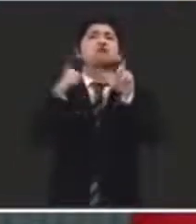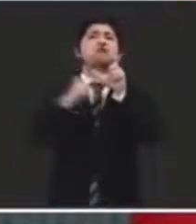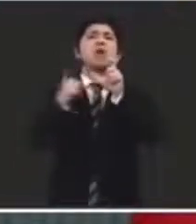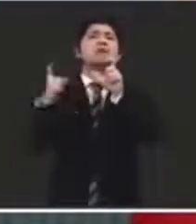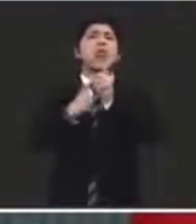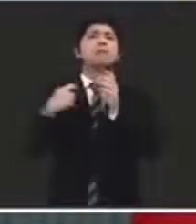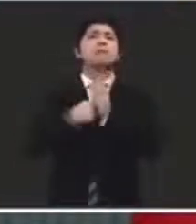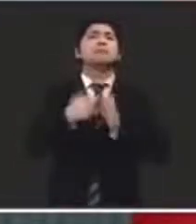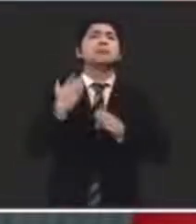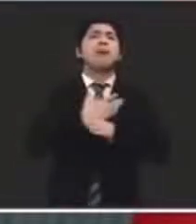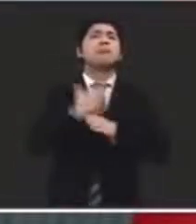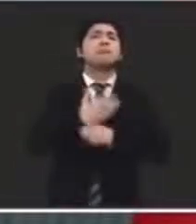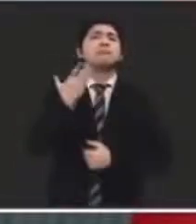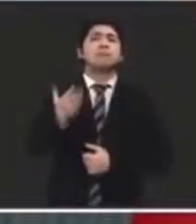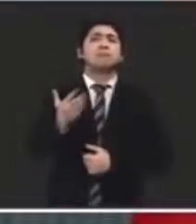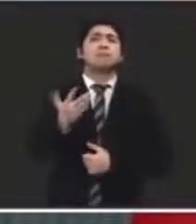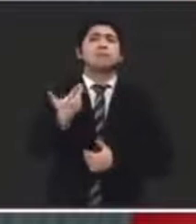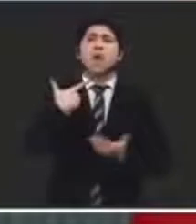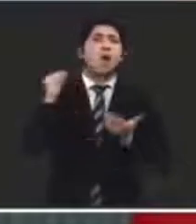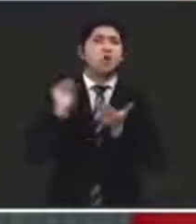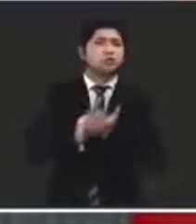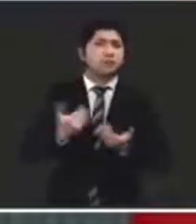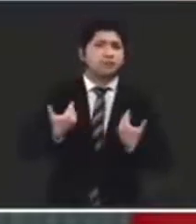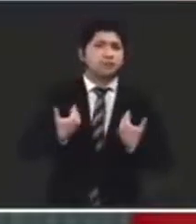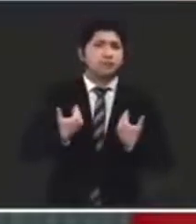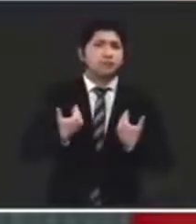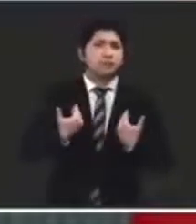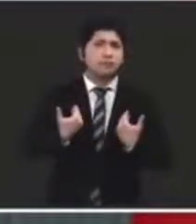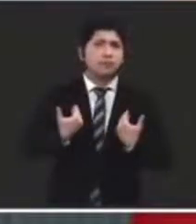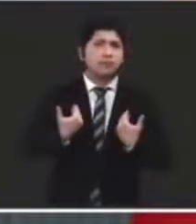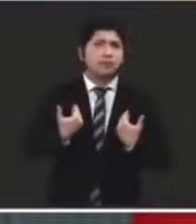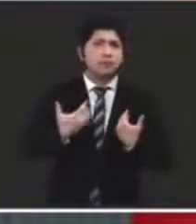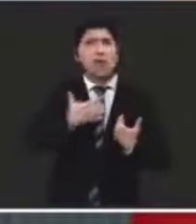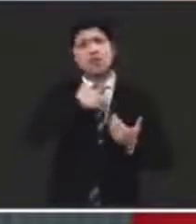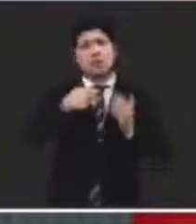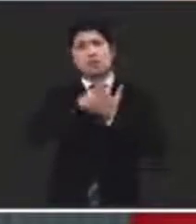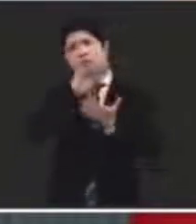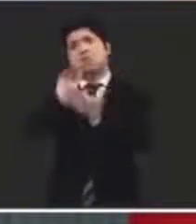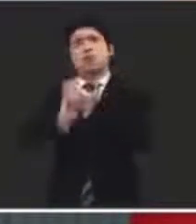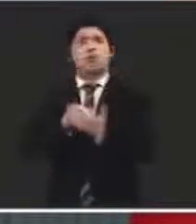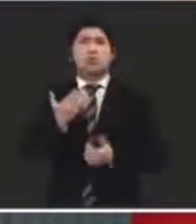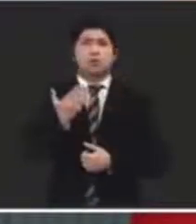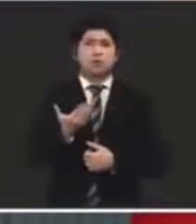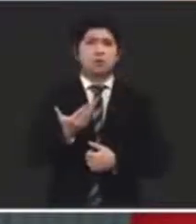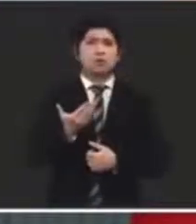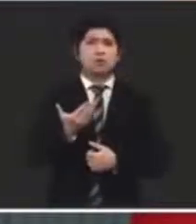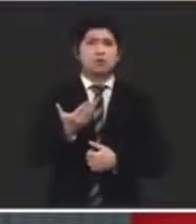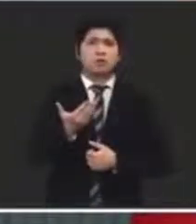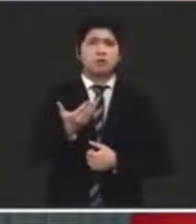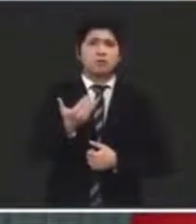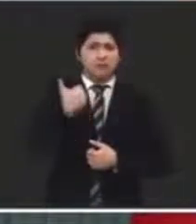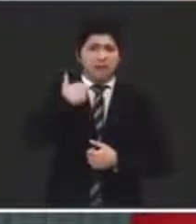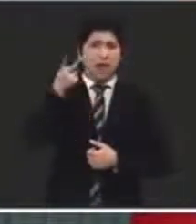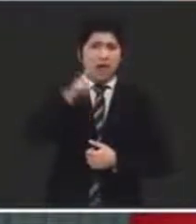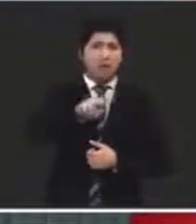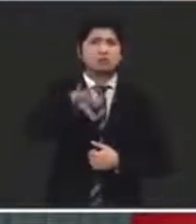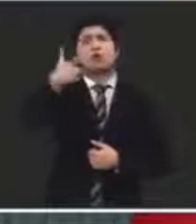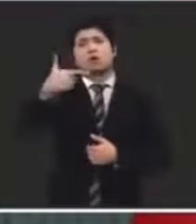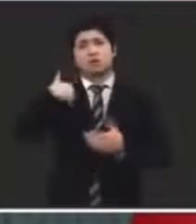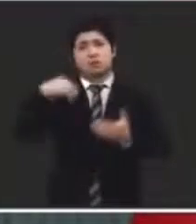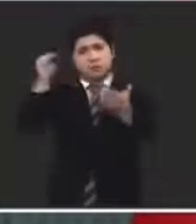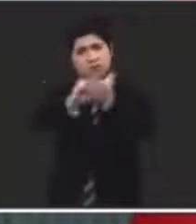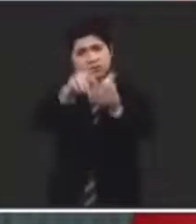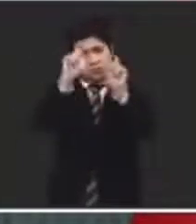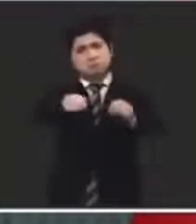Köprüsü koydunuz ne koyacaktık kendi adını koysaydın Ben öldükten sonra siz koyarsınız